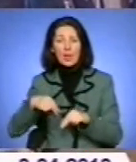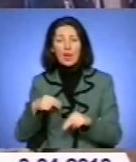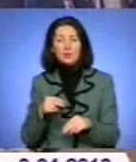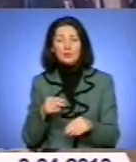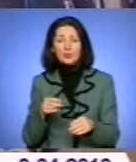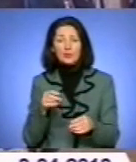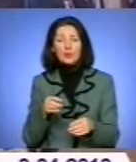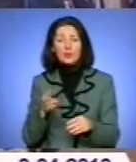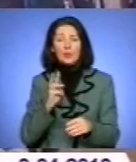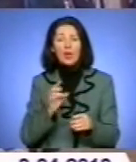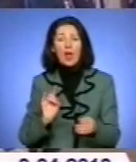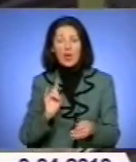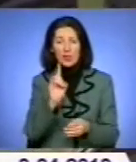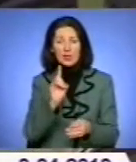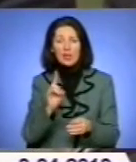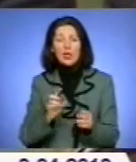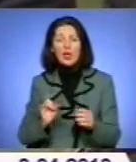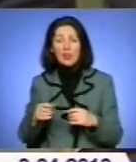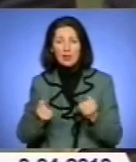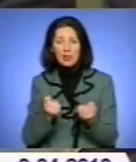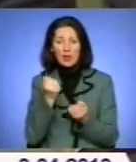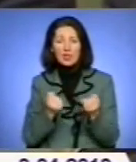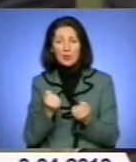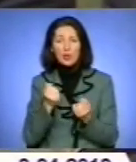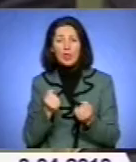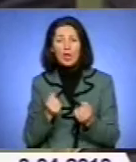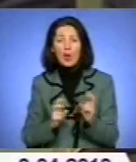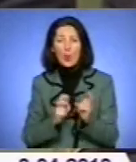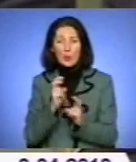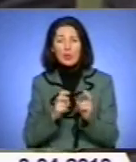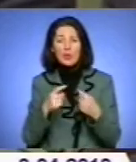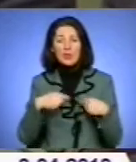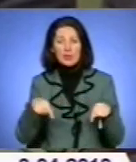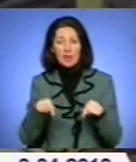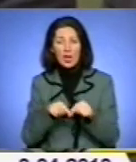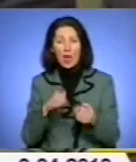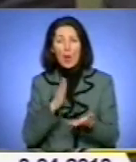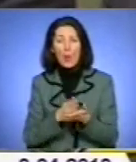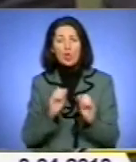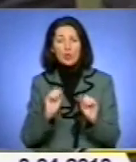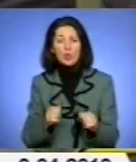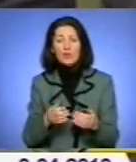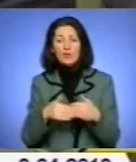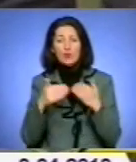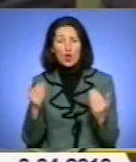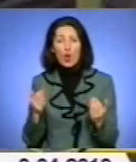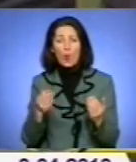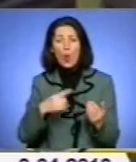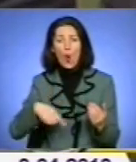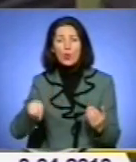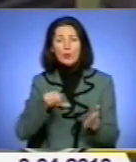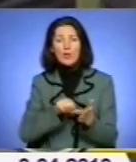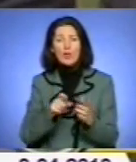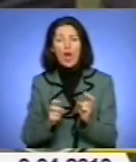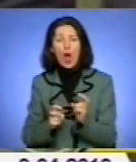транспортній та авіаційній сферах. Сьогодні ми маємо унікальну можливість в широкому кругу представленных отраслей, в деловой